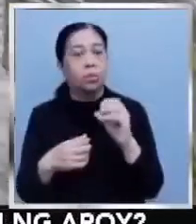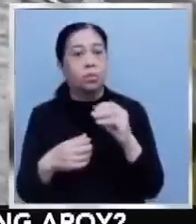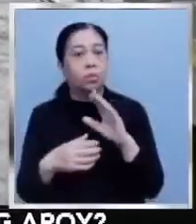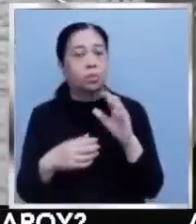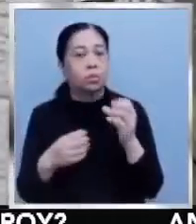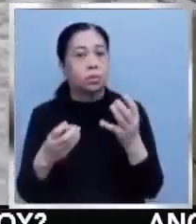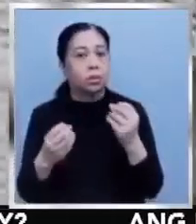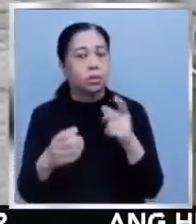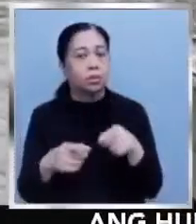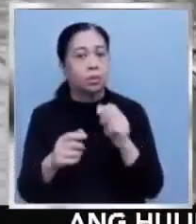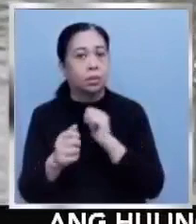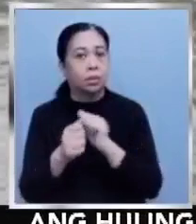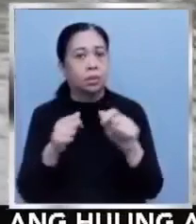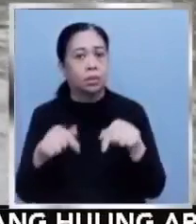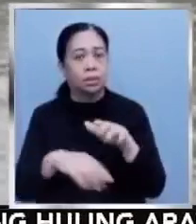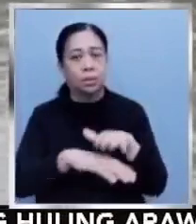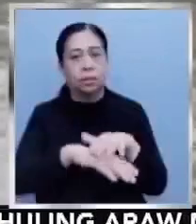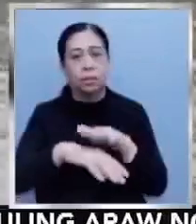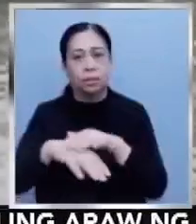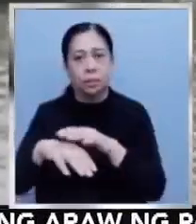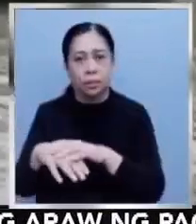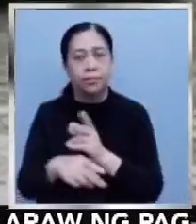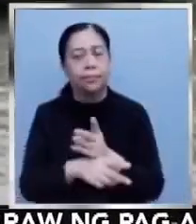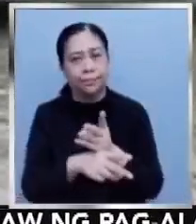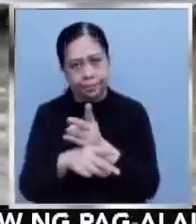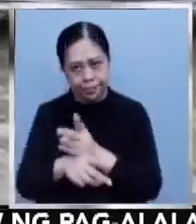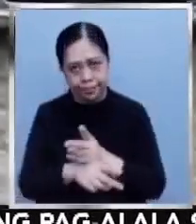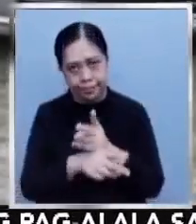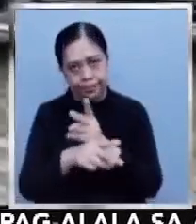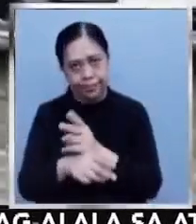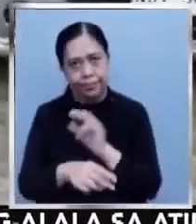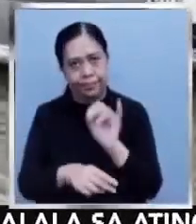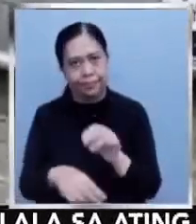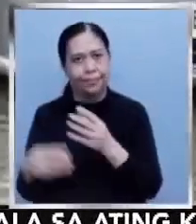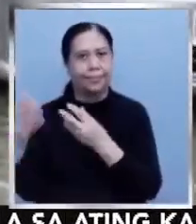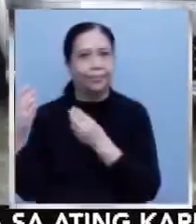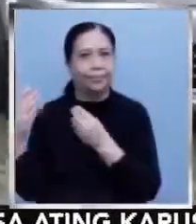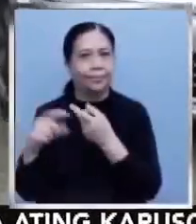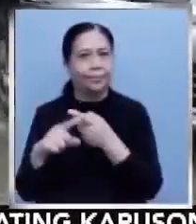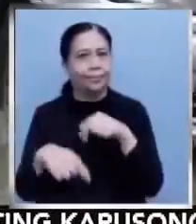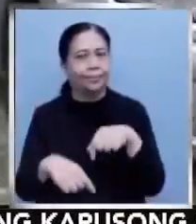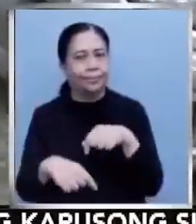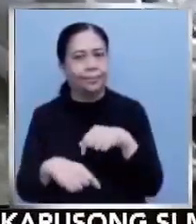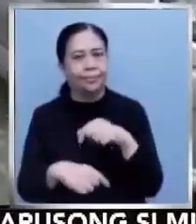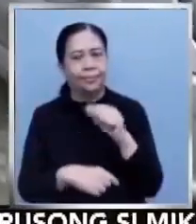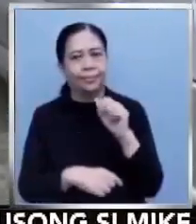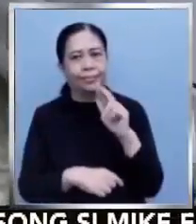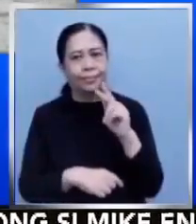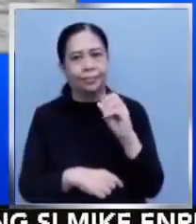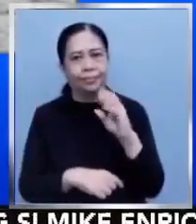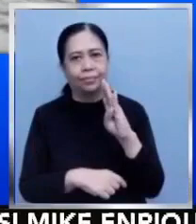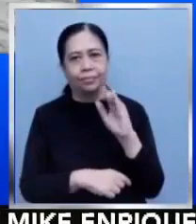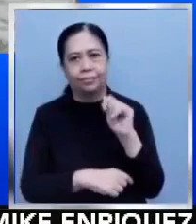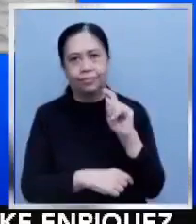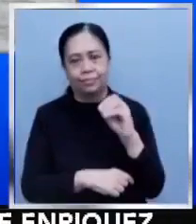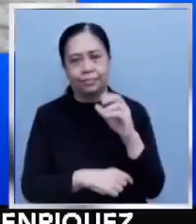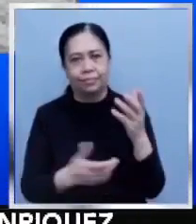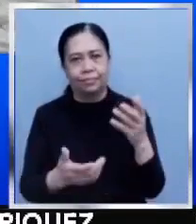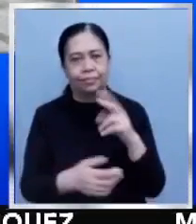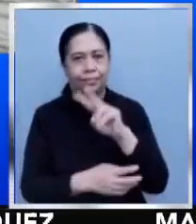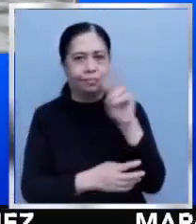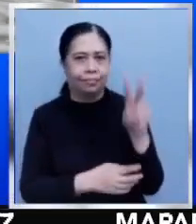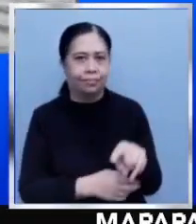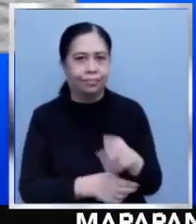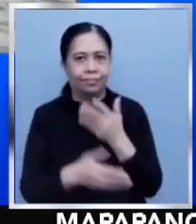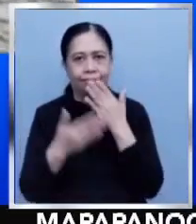magdaraan dito inaabisuhan natin na mag-iingat. At yan muna ang latest mula dito sa Arcong Bato sa Valenzuela, Pia. Ingat at